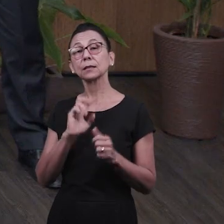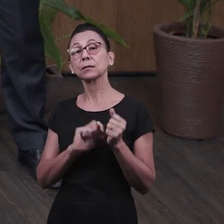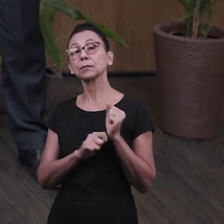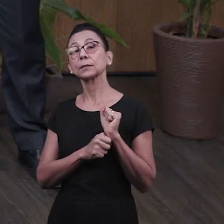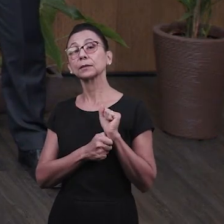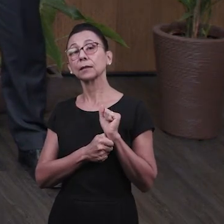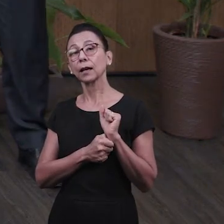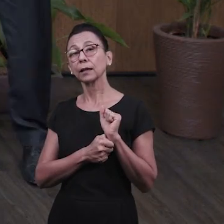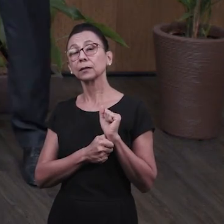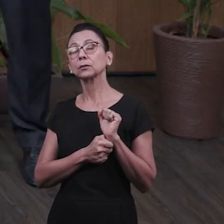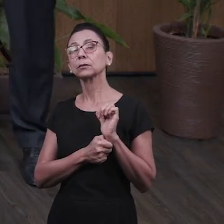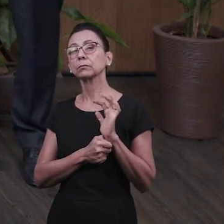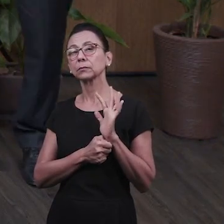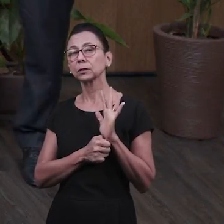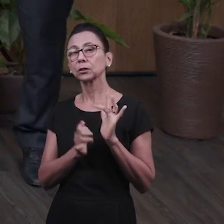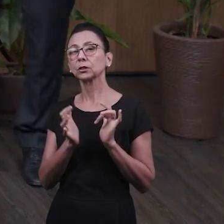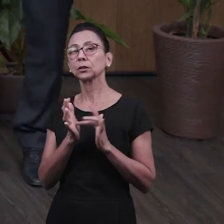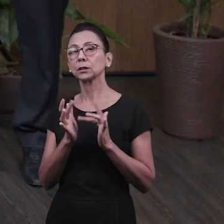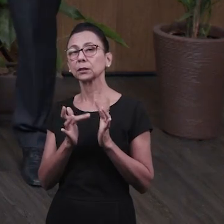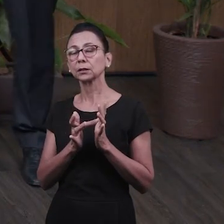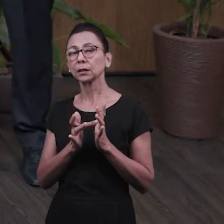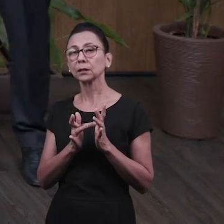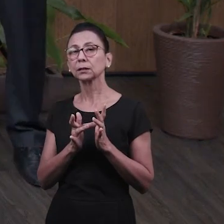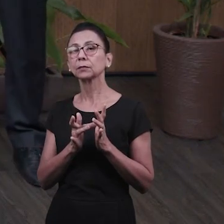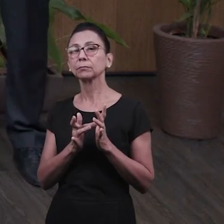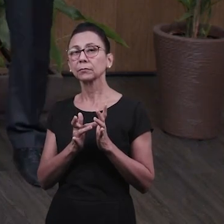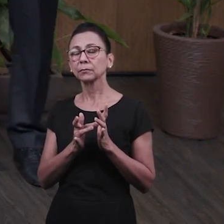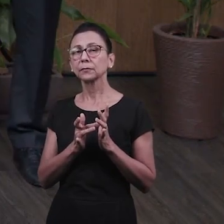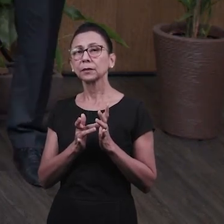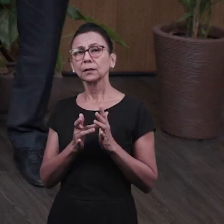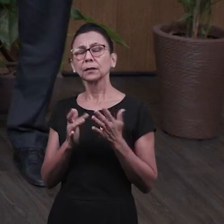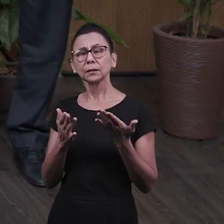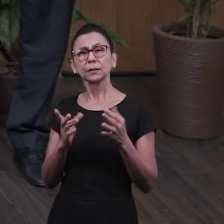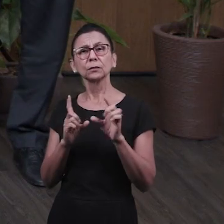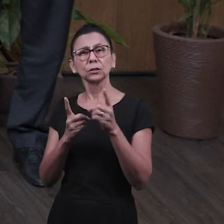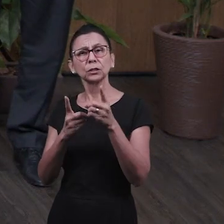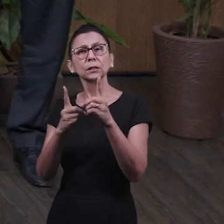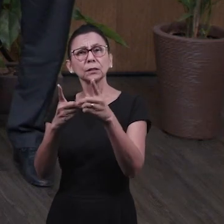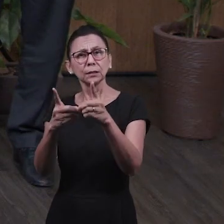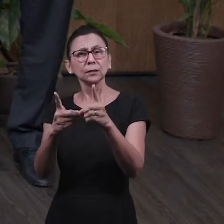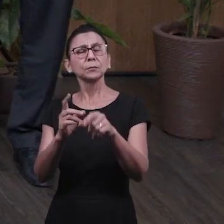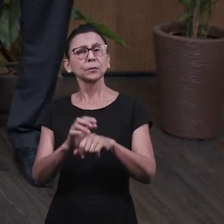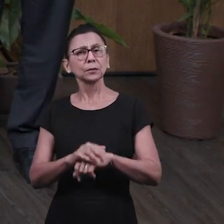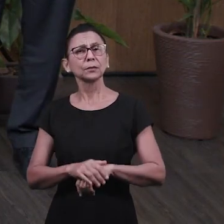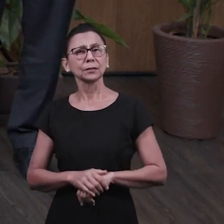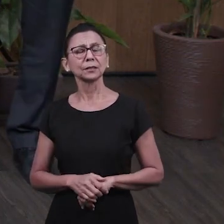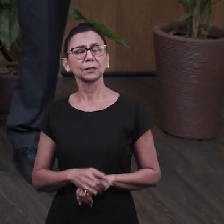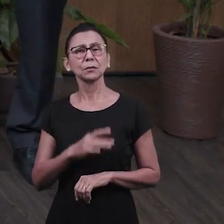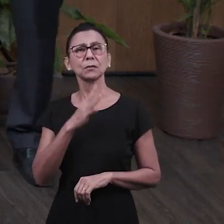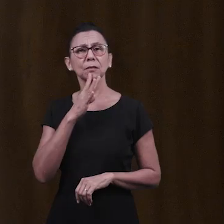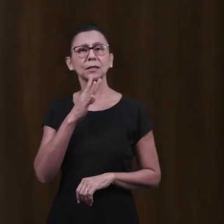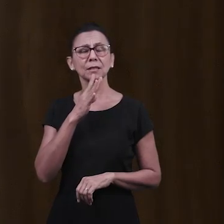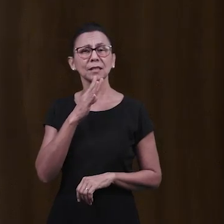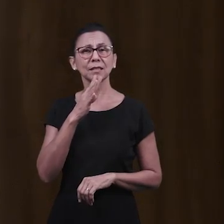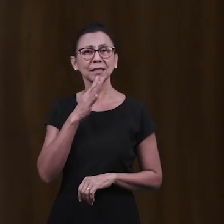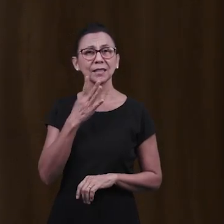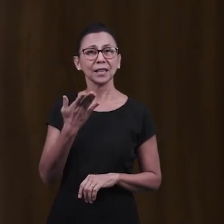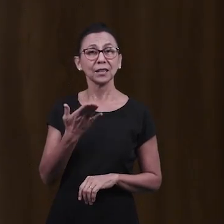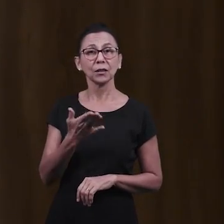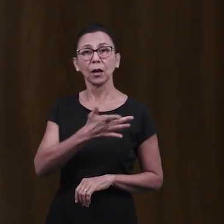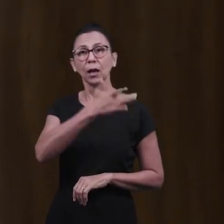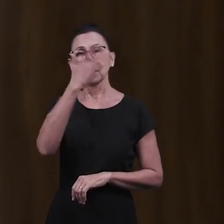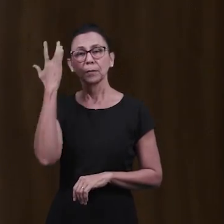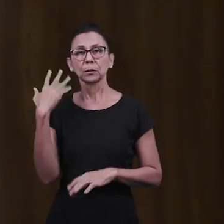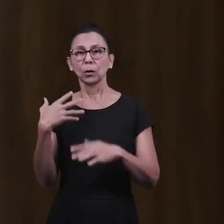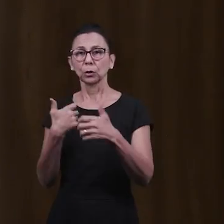les mystères de Jésus, ou dans les mystères du royaume, étaient ses disciples, c'est-à-dire